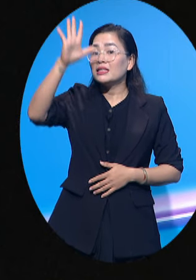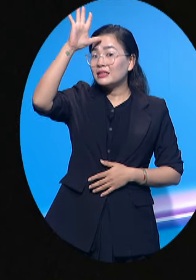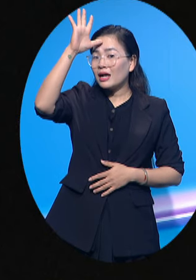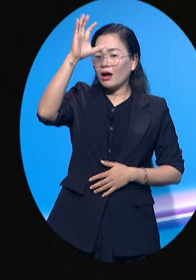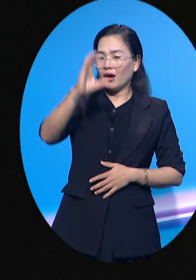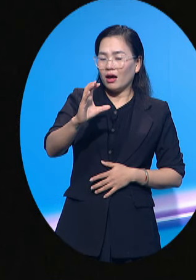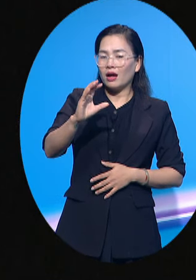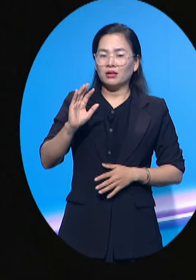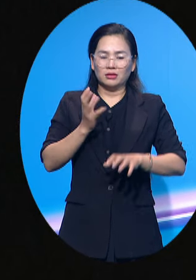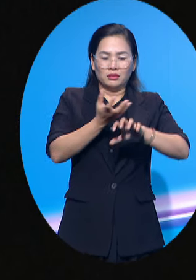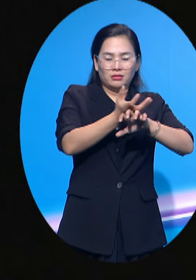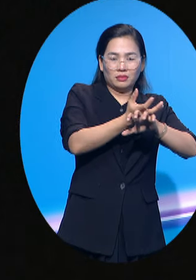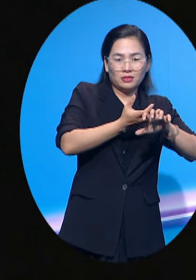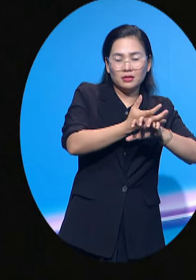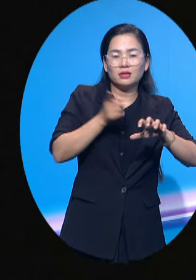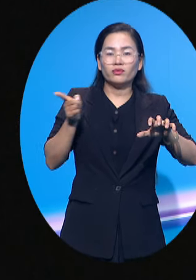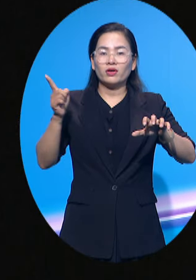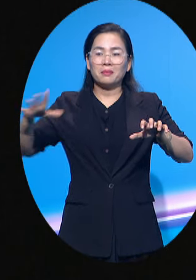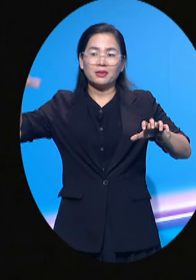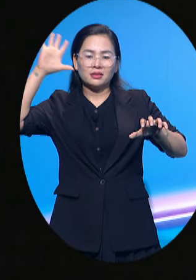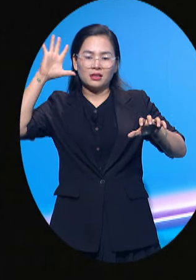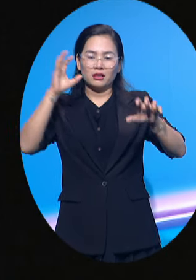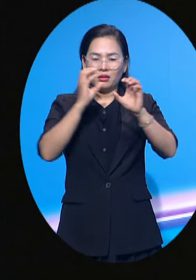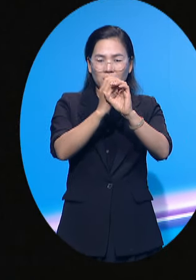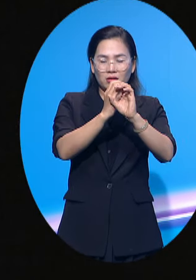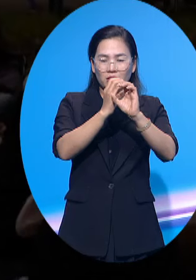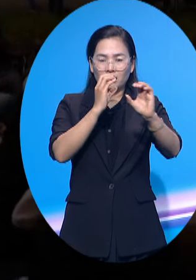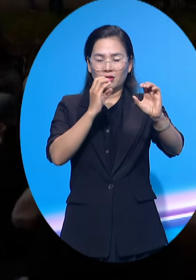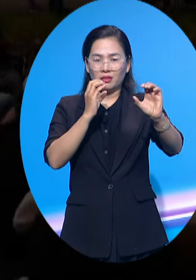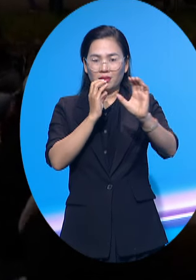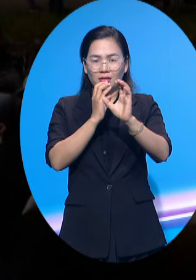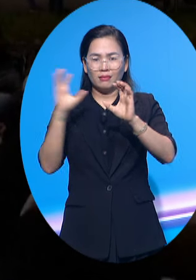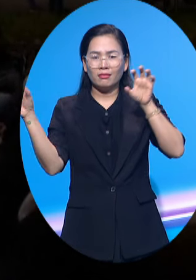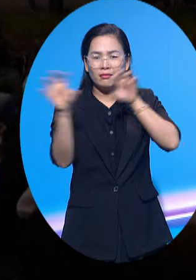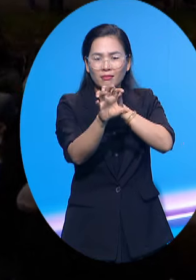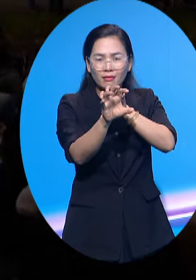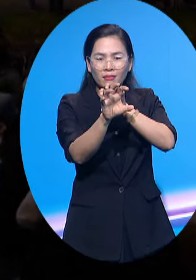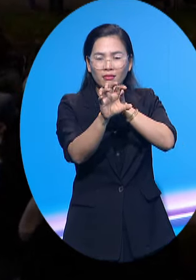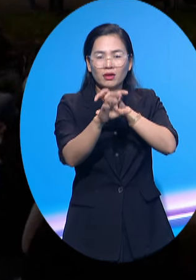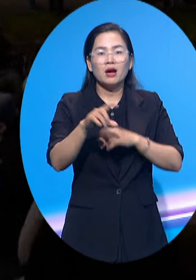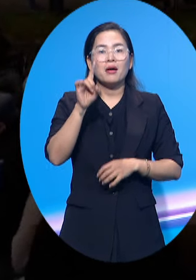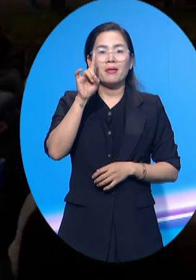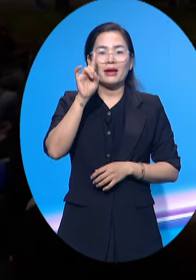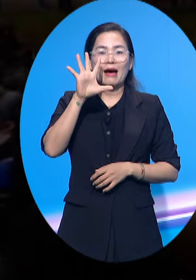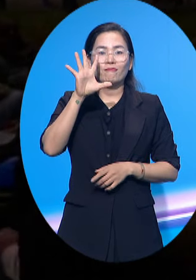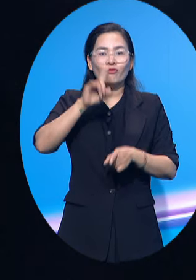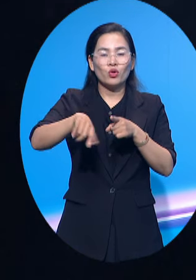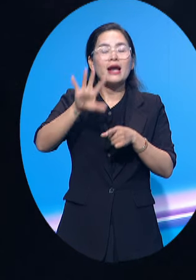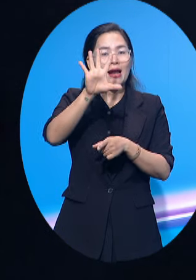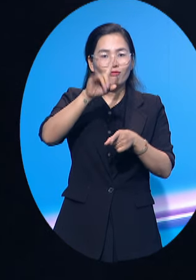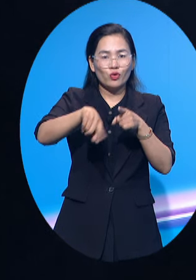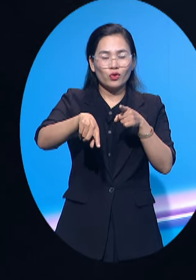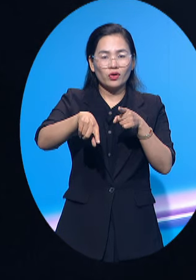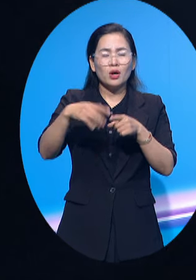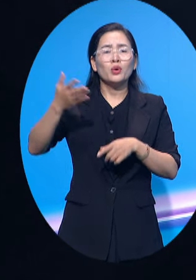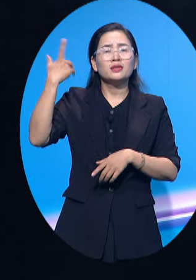mặt trời, che khuất ánh mặt trời. Thời gian quan sát nhật thực toàn phần lên tới gần 5 phút, gần gấp đôi thời gian diễn ra nhật thực tại